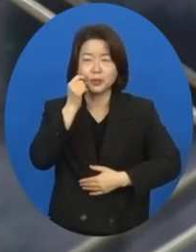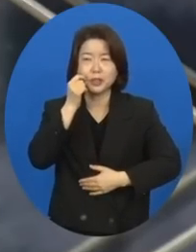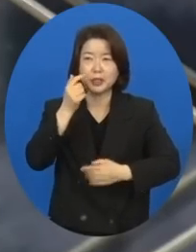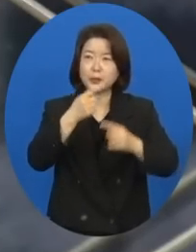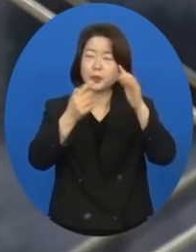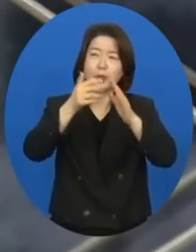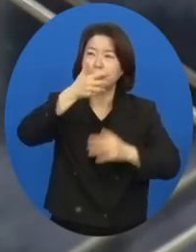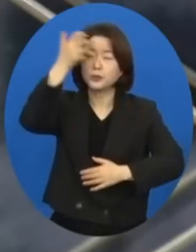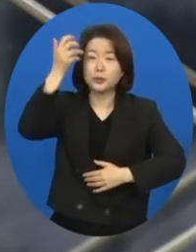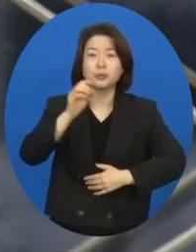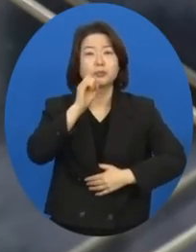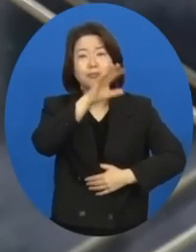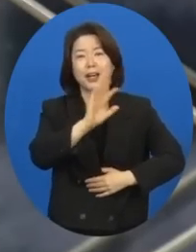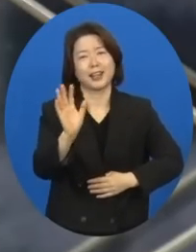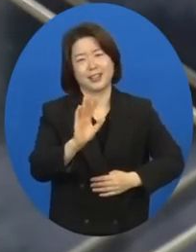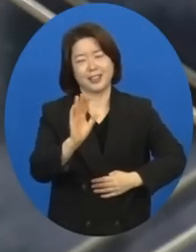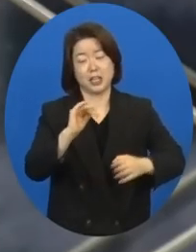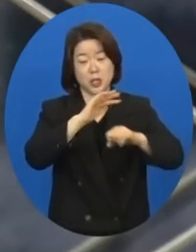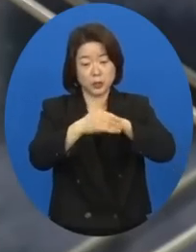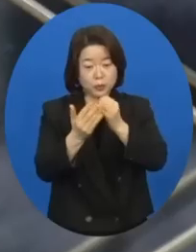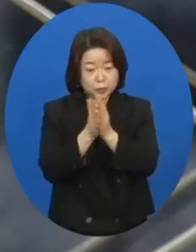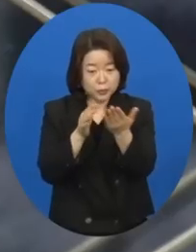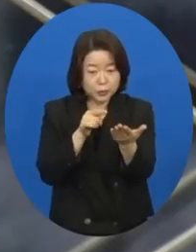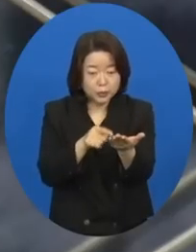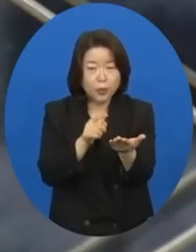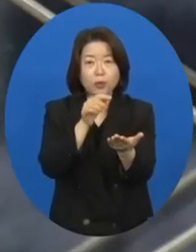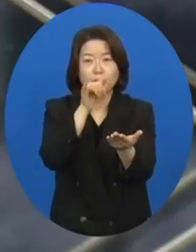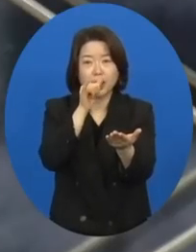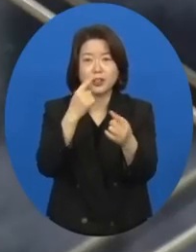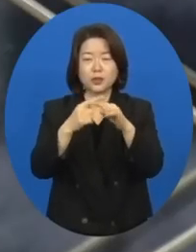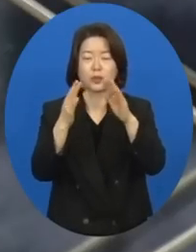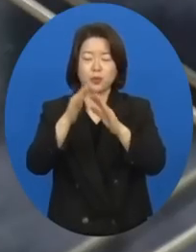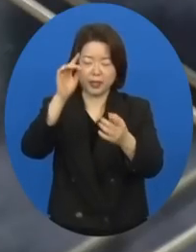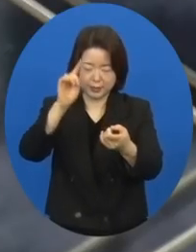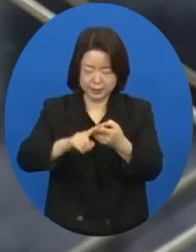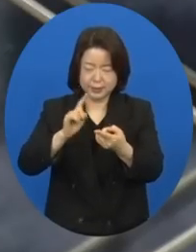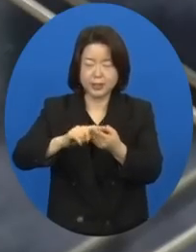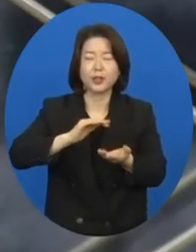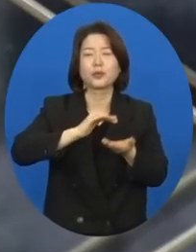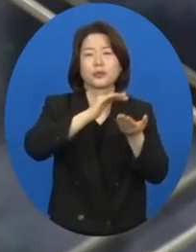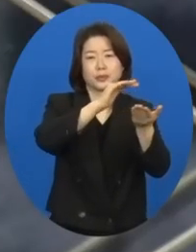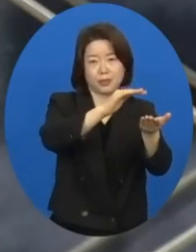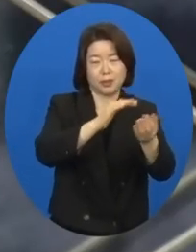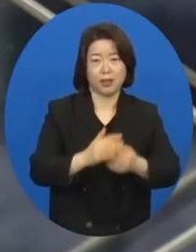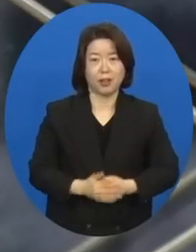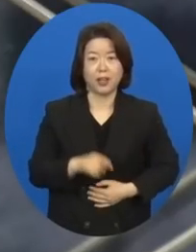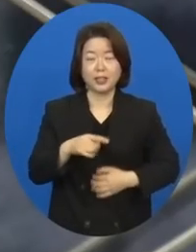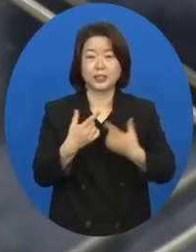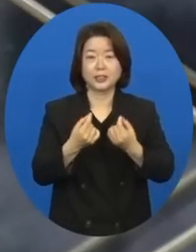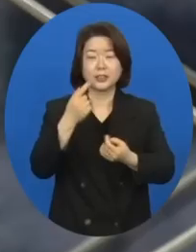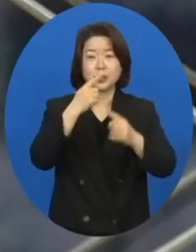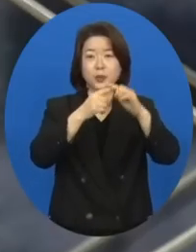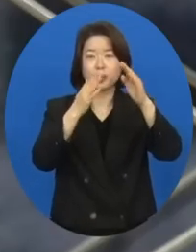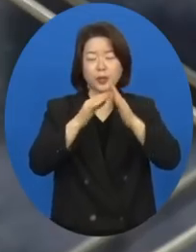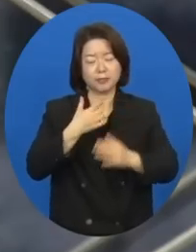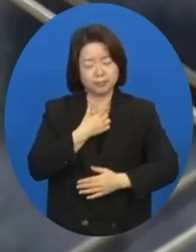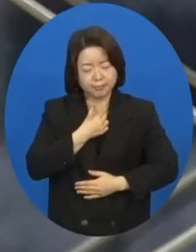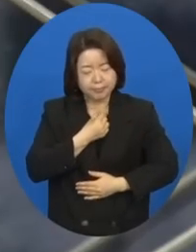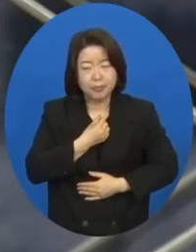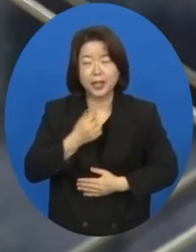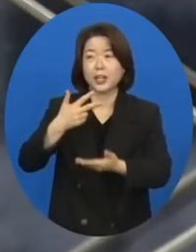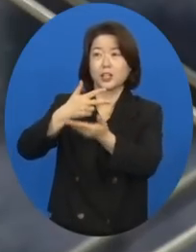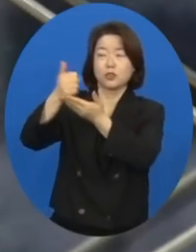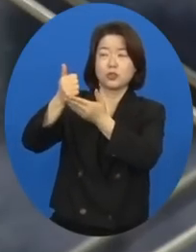아니라 성경이 말씀하고 있는 교회 그대로를 전한 것입니다. 그러한 교회를 갈망하시는 주님은